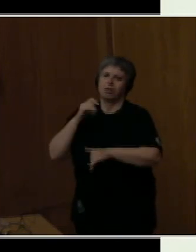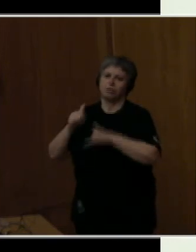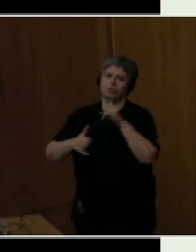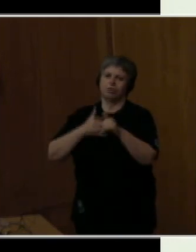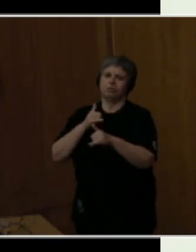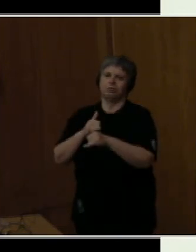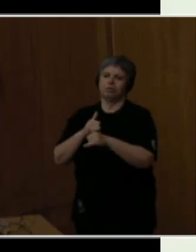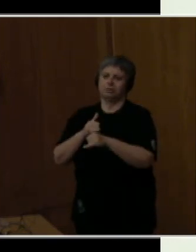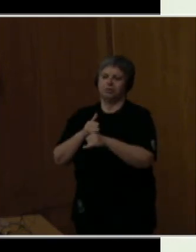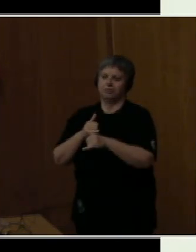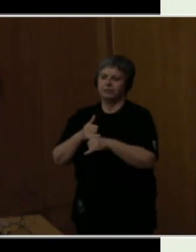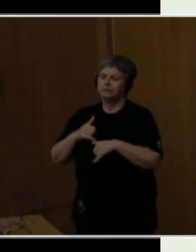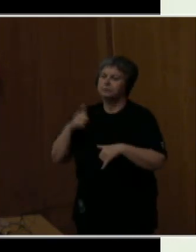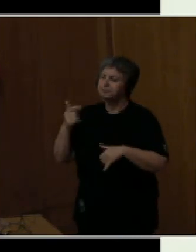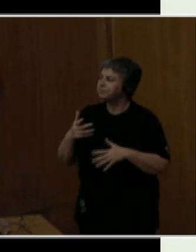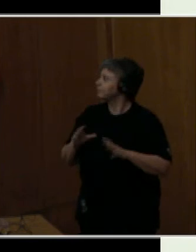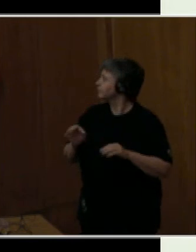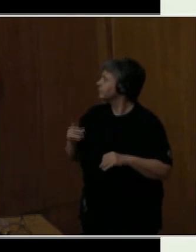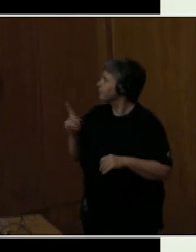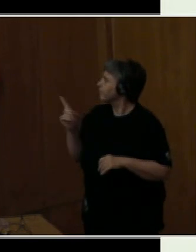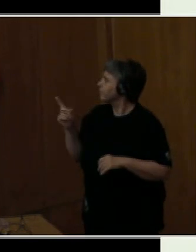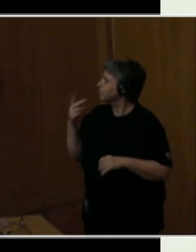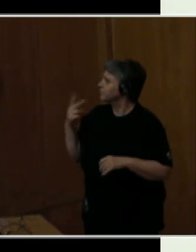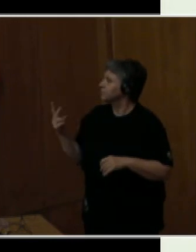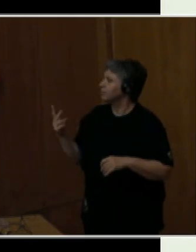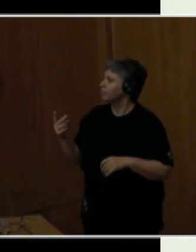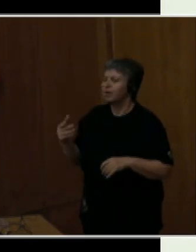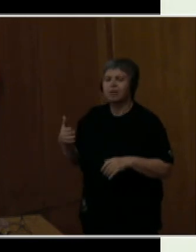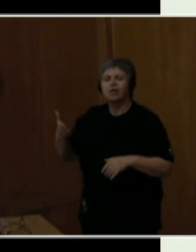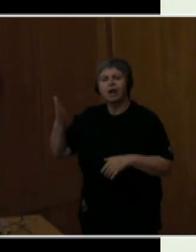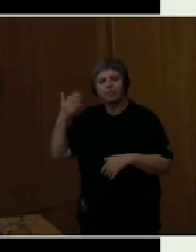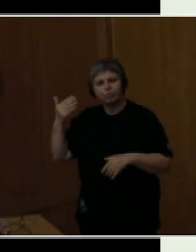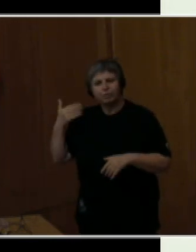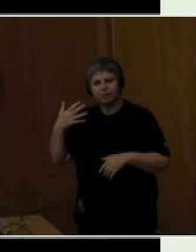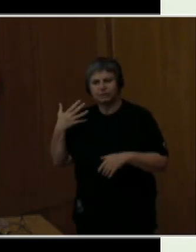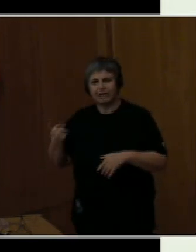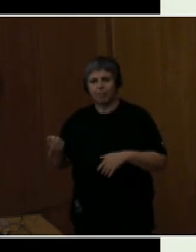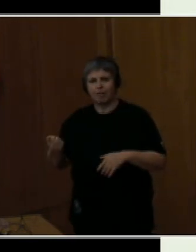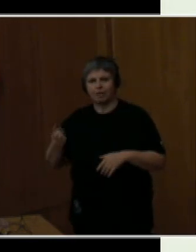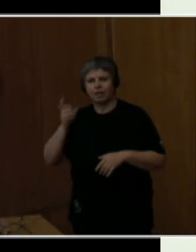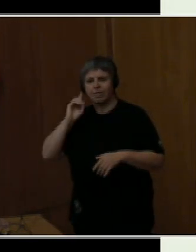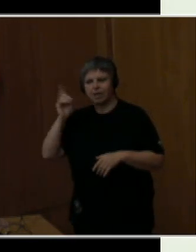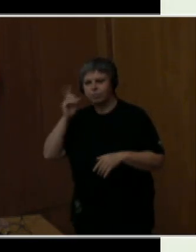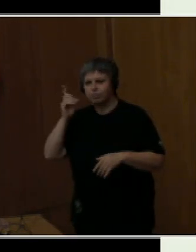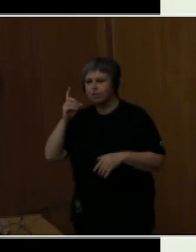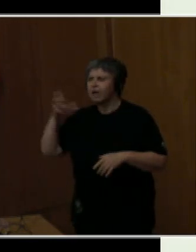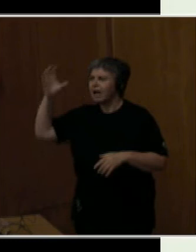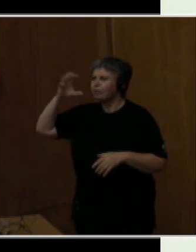η ανάλυση όσον αφορά το fixed και mobile και wifi, fixed